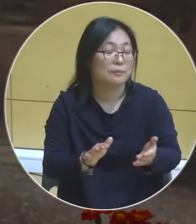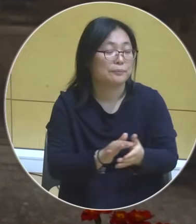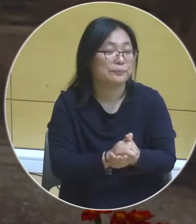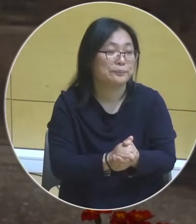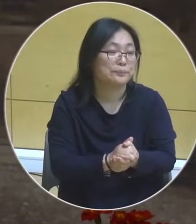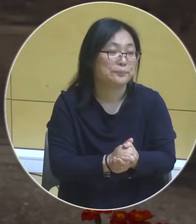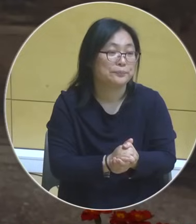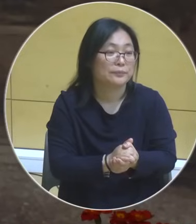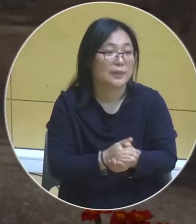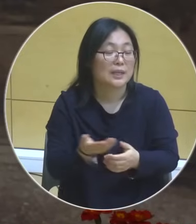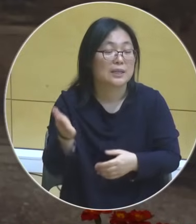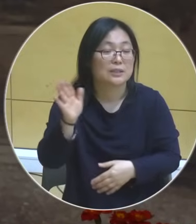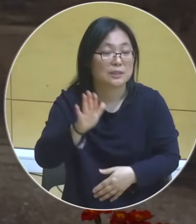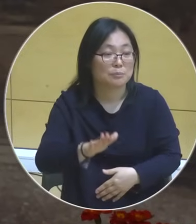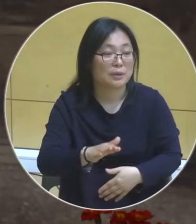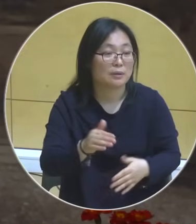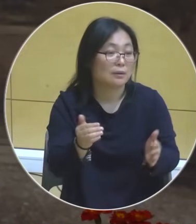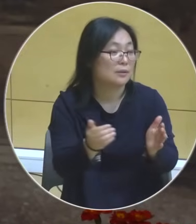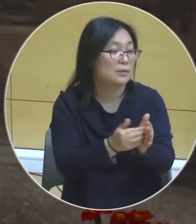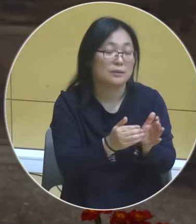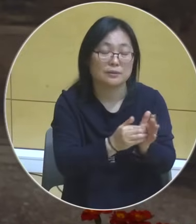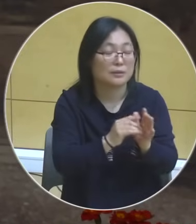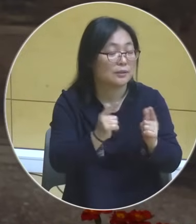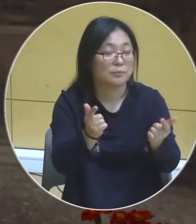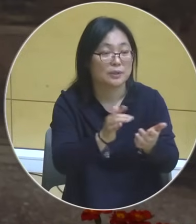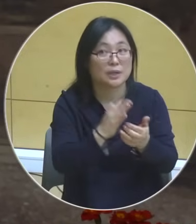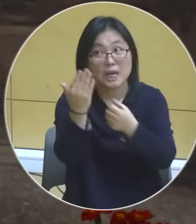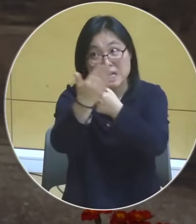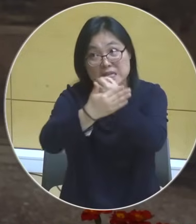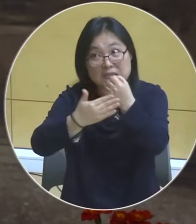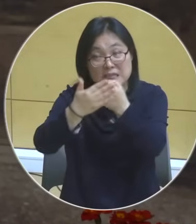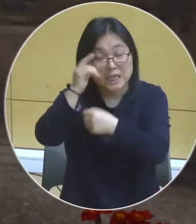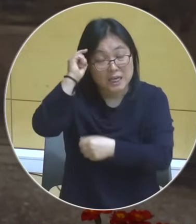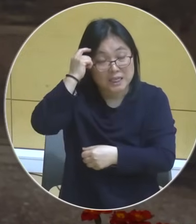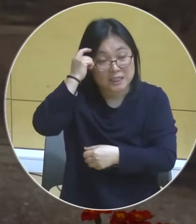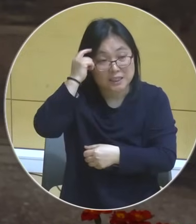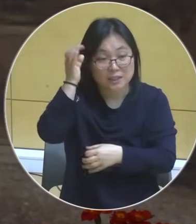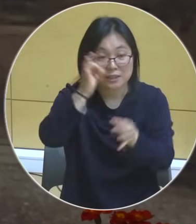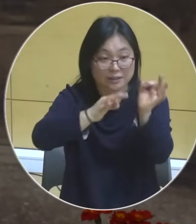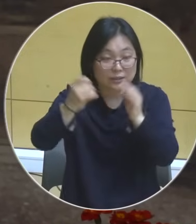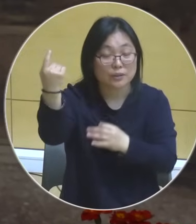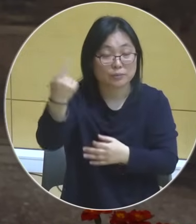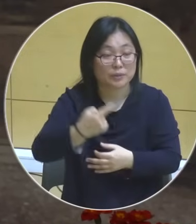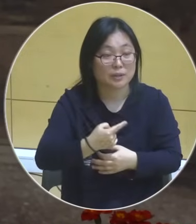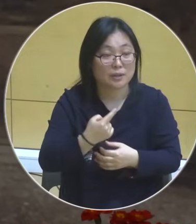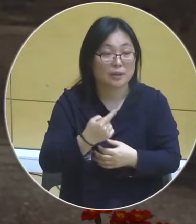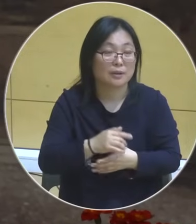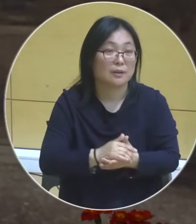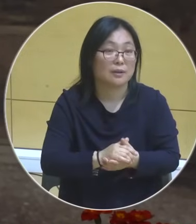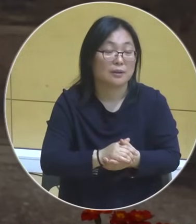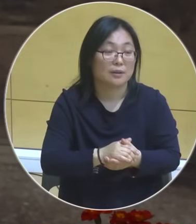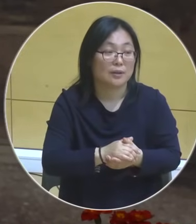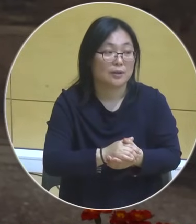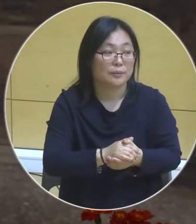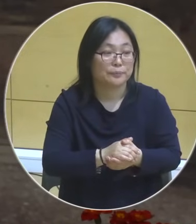없습니다. 그러나 여기서 끝나지 않습니다. 바로 은혜의식이 우리들 속에 찾아옵니다. 그런 우리를